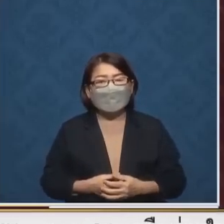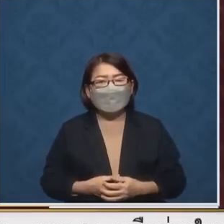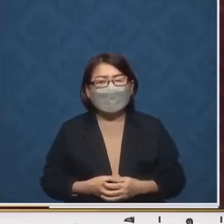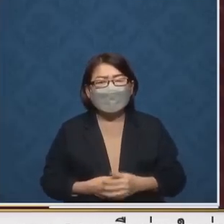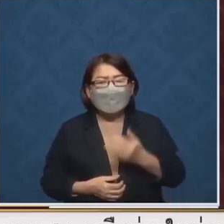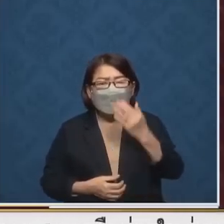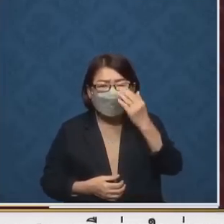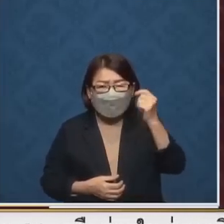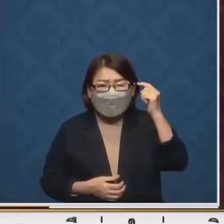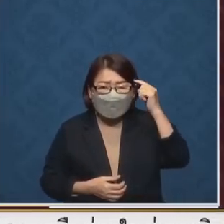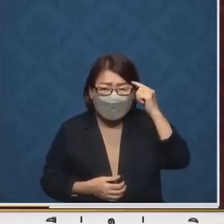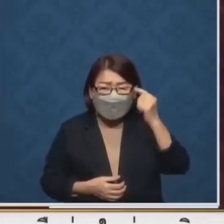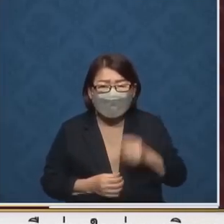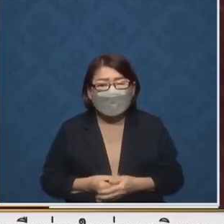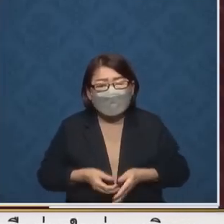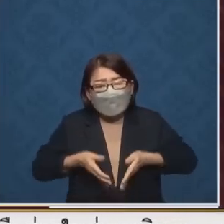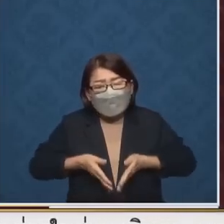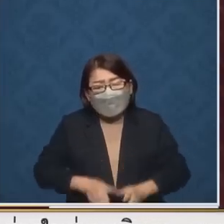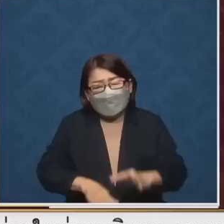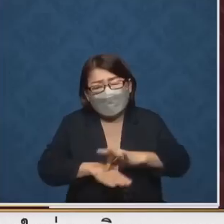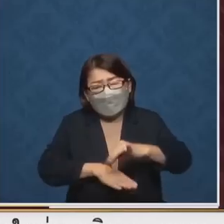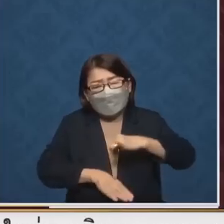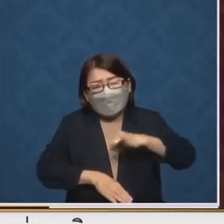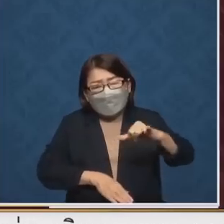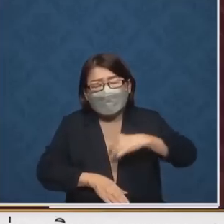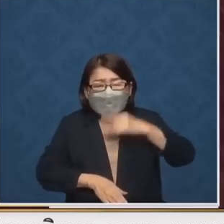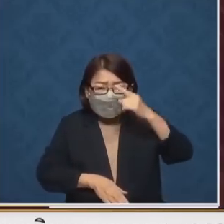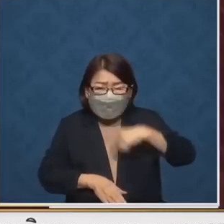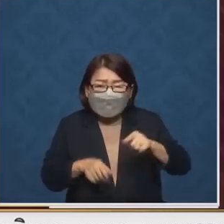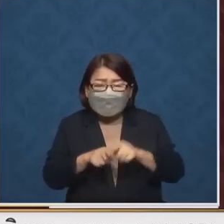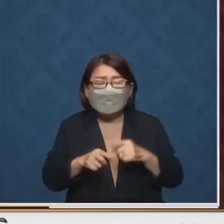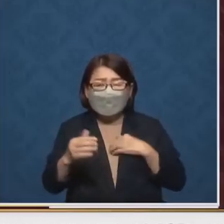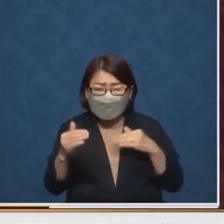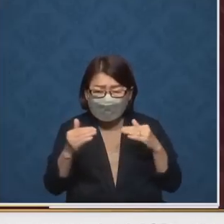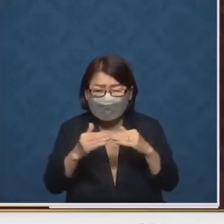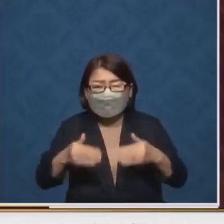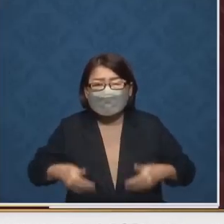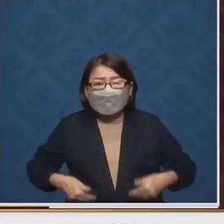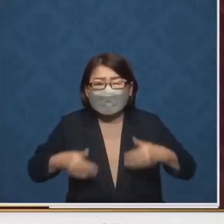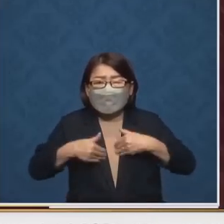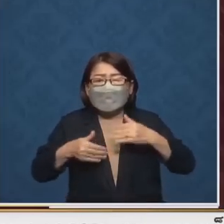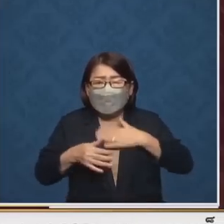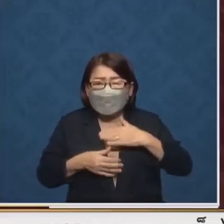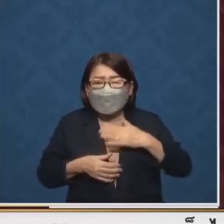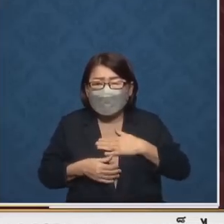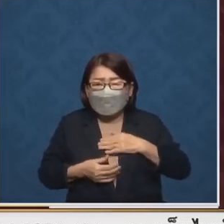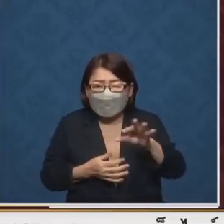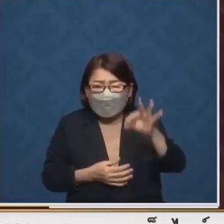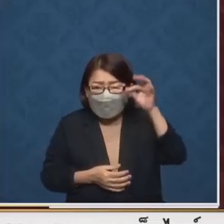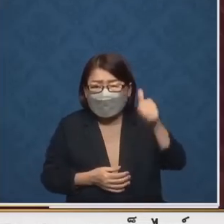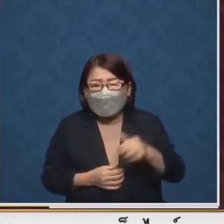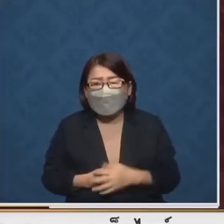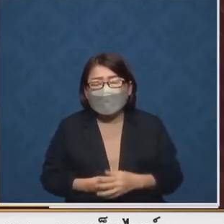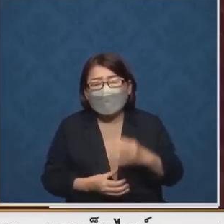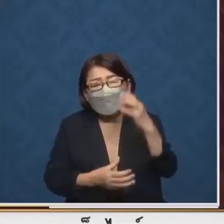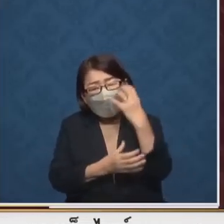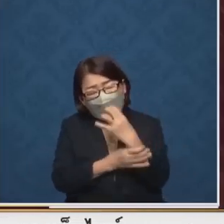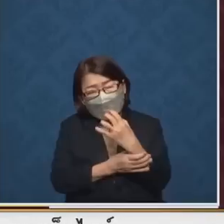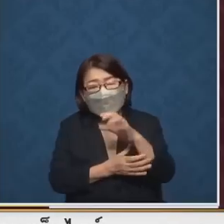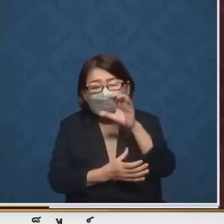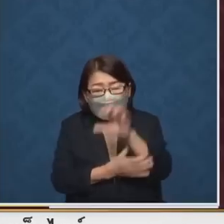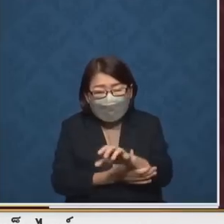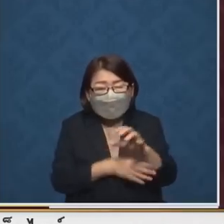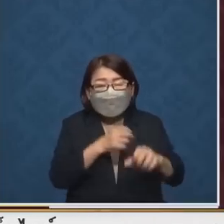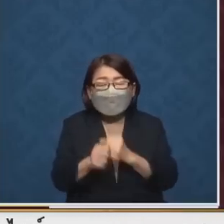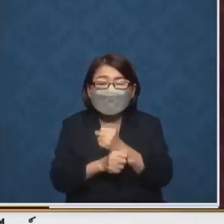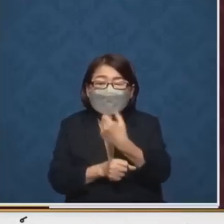ทำไมเกิดมาเป็นคนไทย ต้องมีสทที่จะเลือกทจะมชีวตของตัเองท่านบังครับให้คนอายุ 18 ถึ